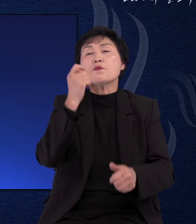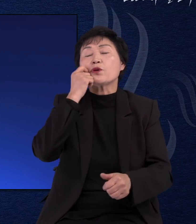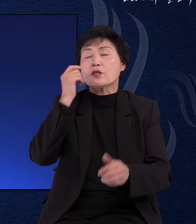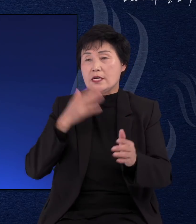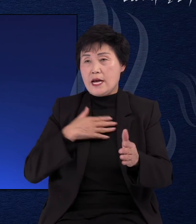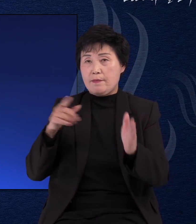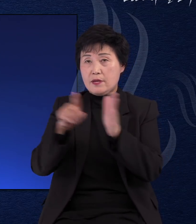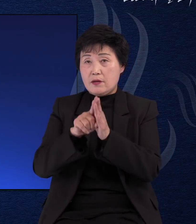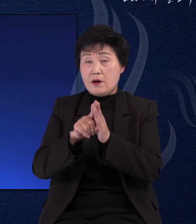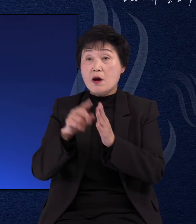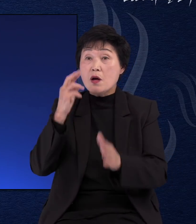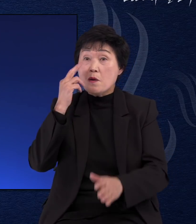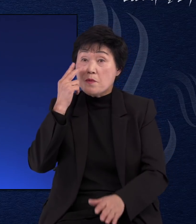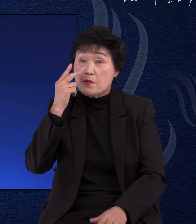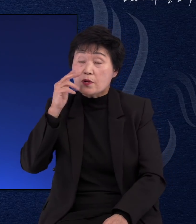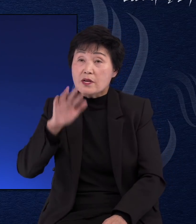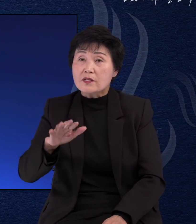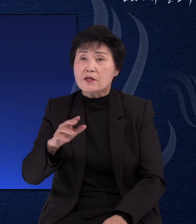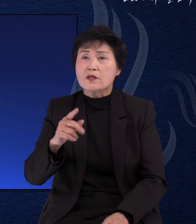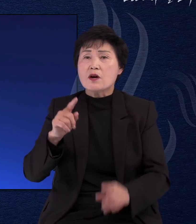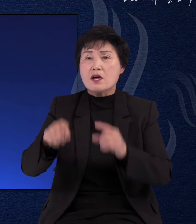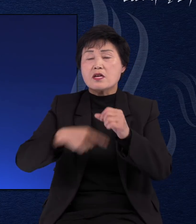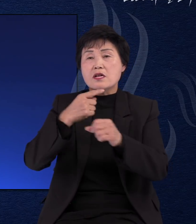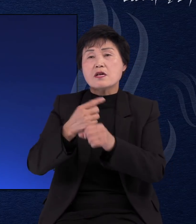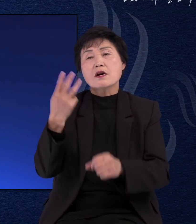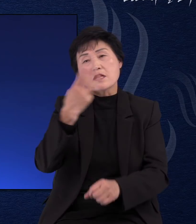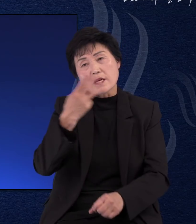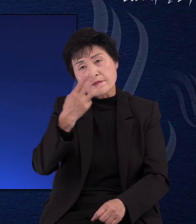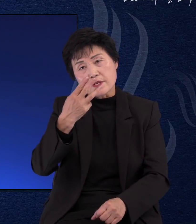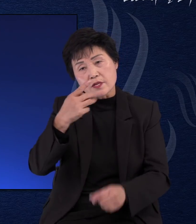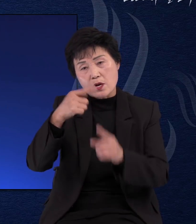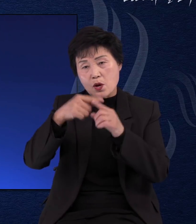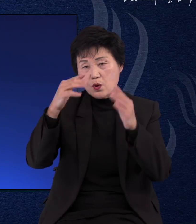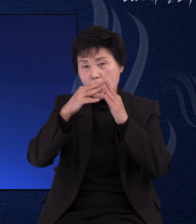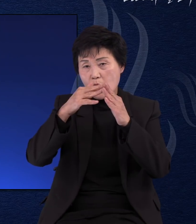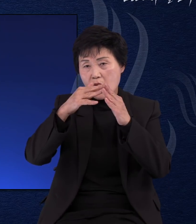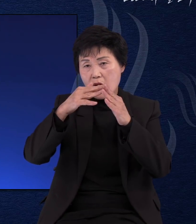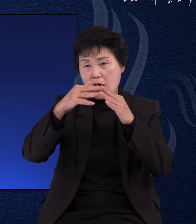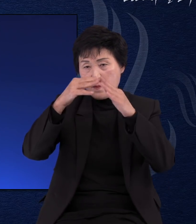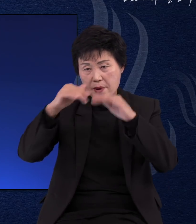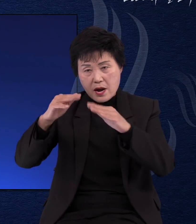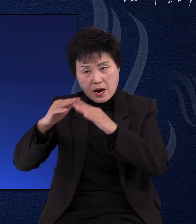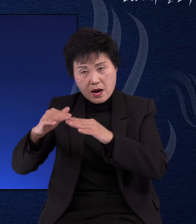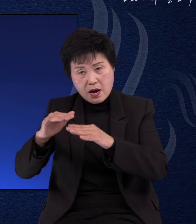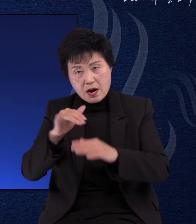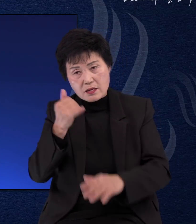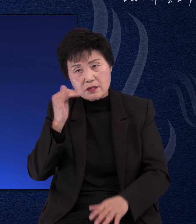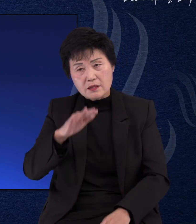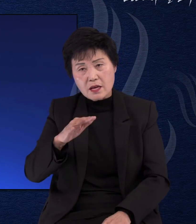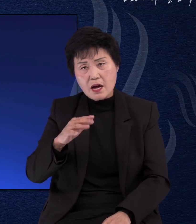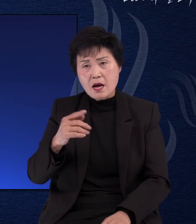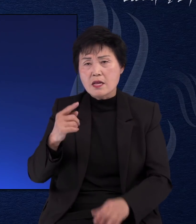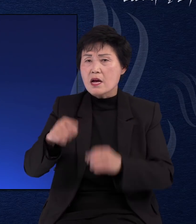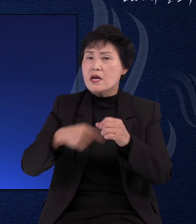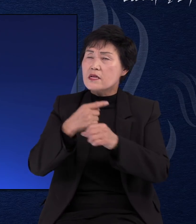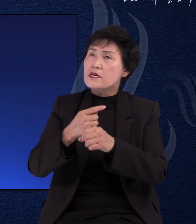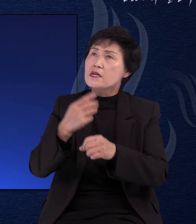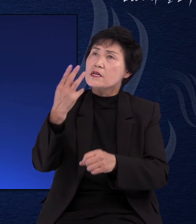미국에도 한 해 1년에 3,000개씩 교회가 문을 닫는데, 목사님 저는 1년에 3,000개씩 문 닫는 교회